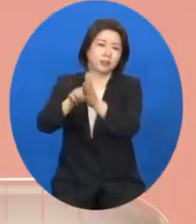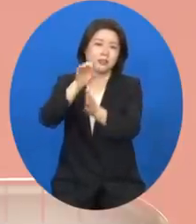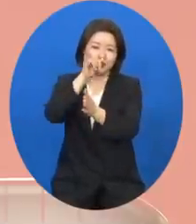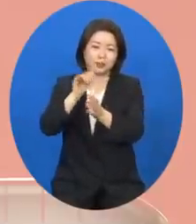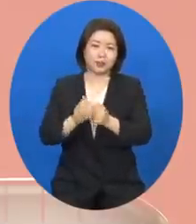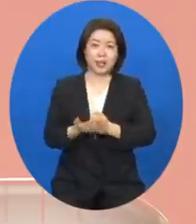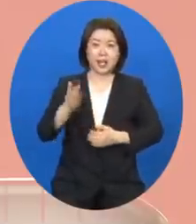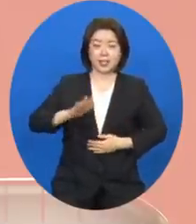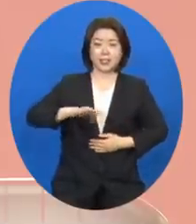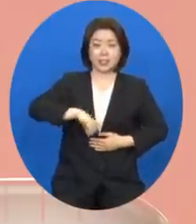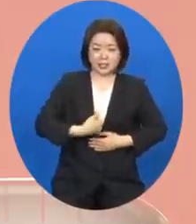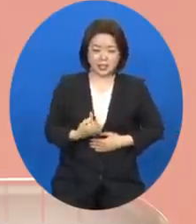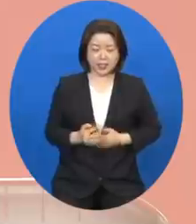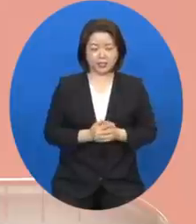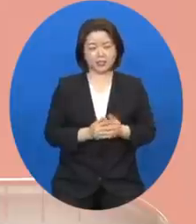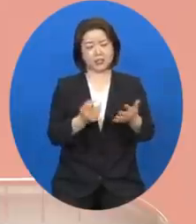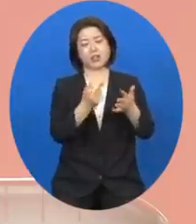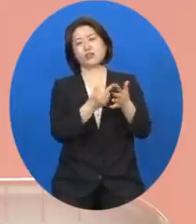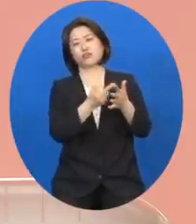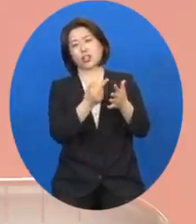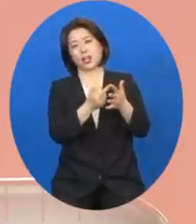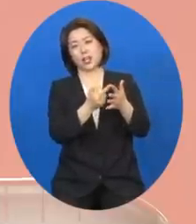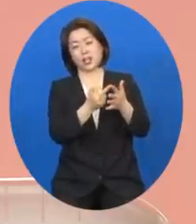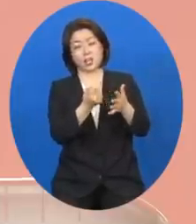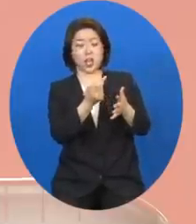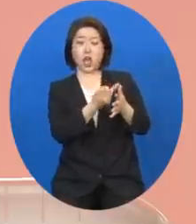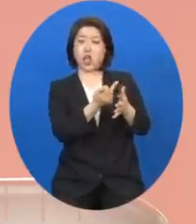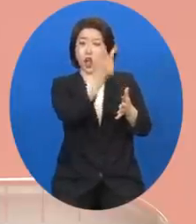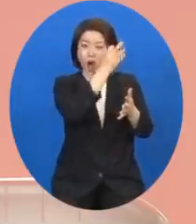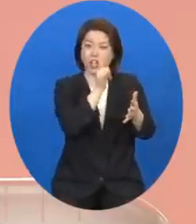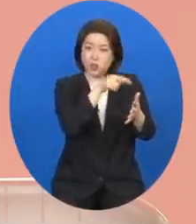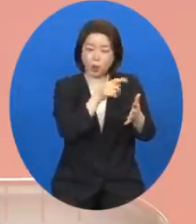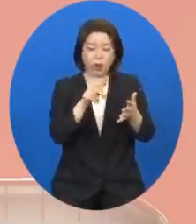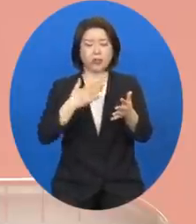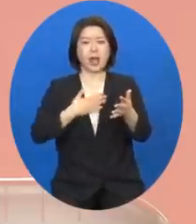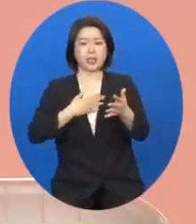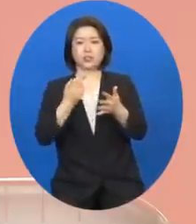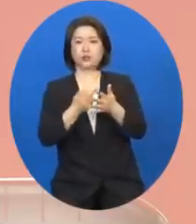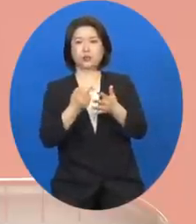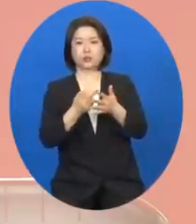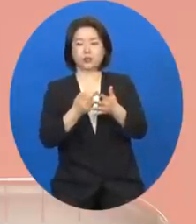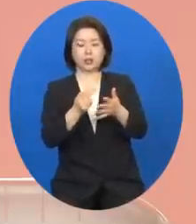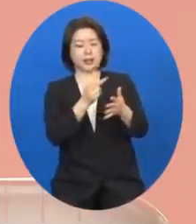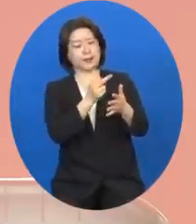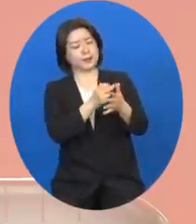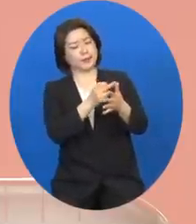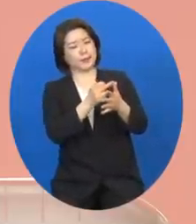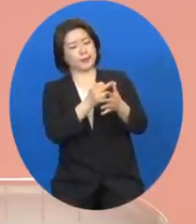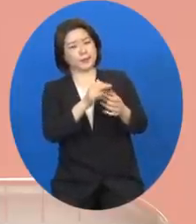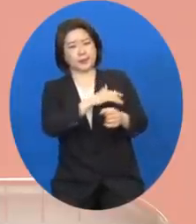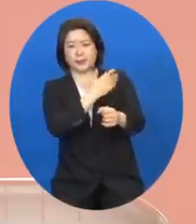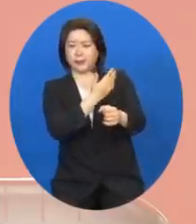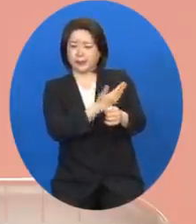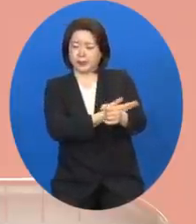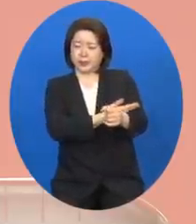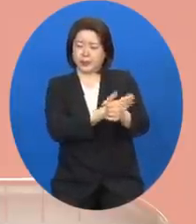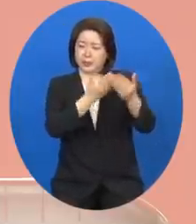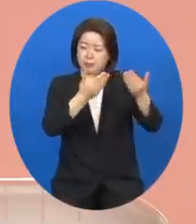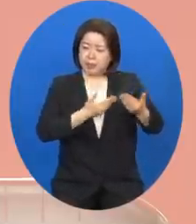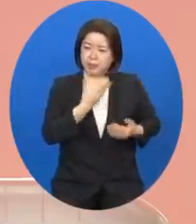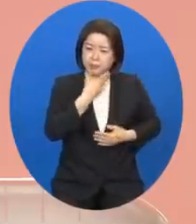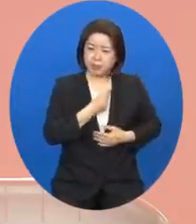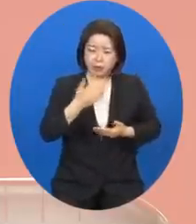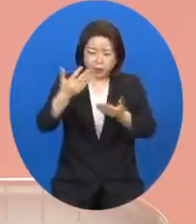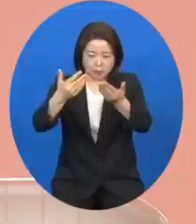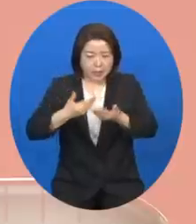자기는 둘째니까, 형이 있으니까 장자가 받을 복을 받지 못하는 게 너무